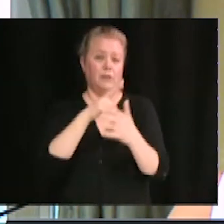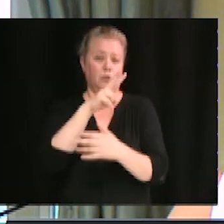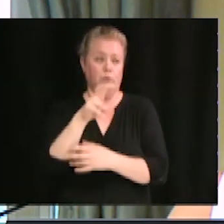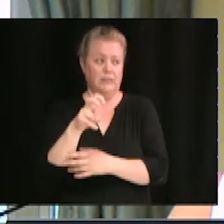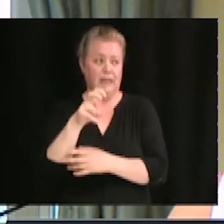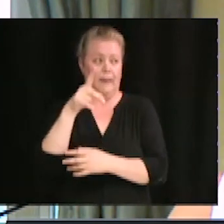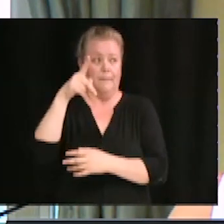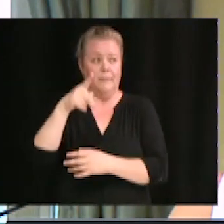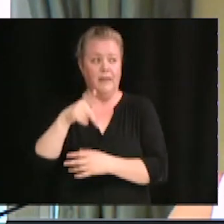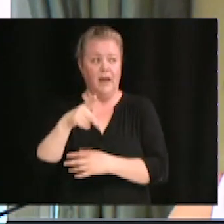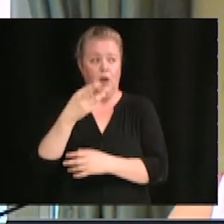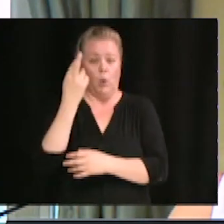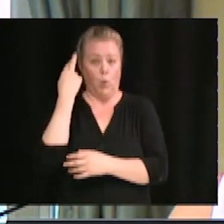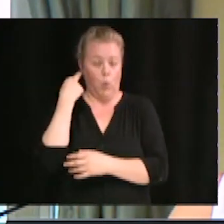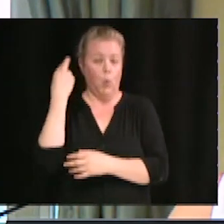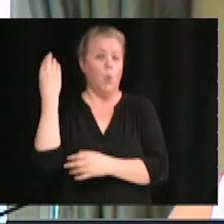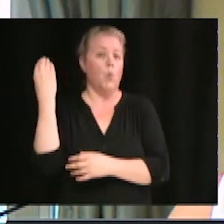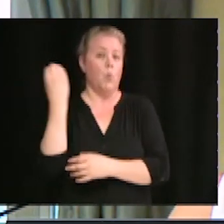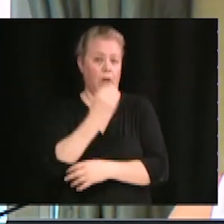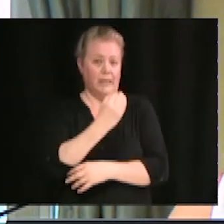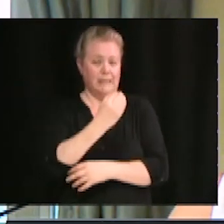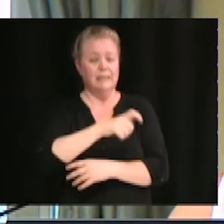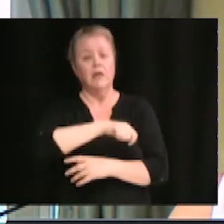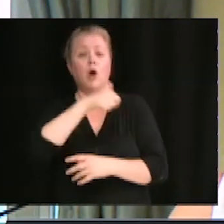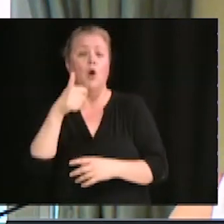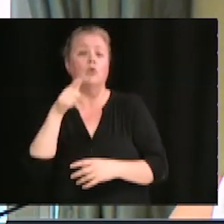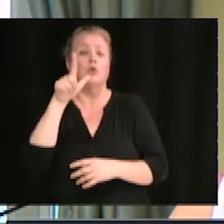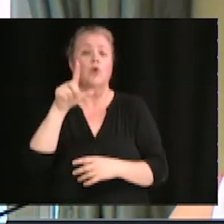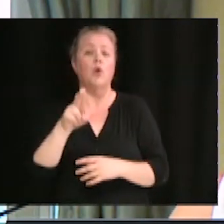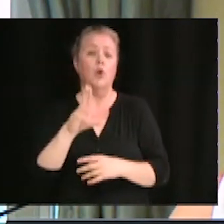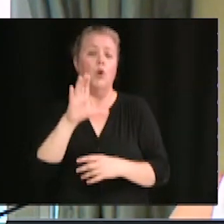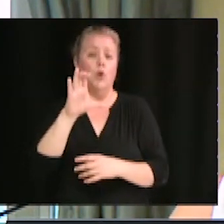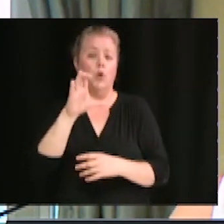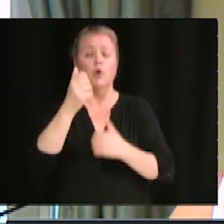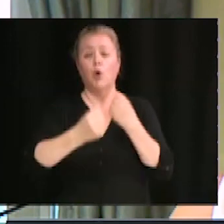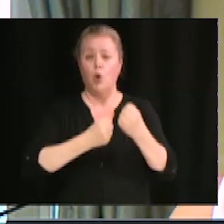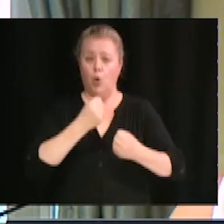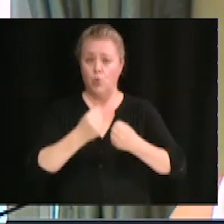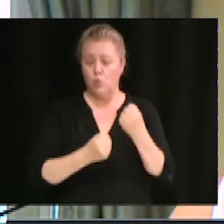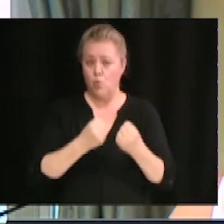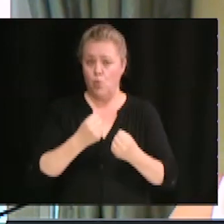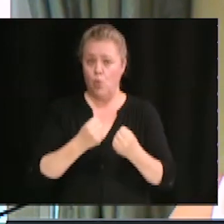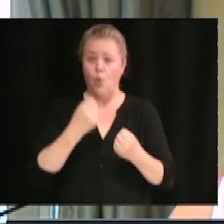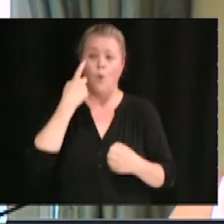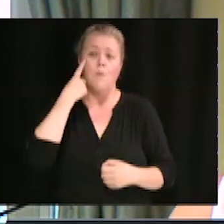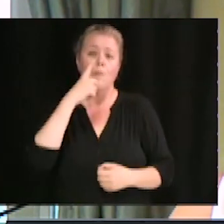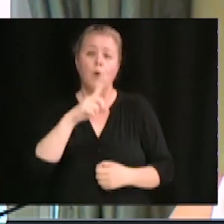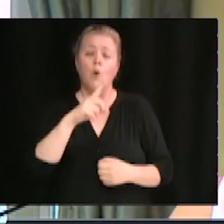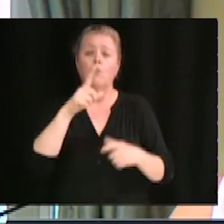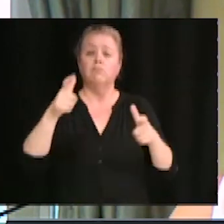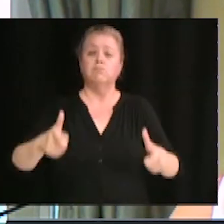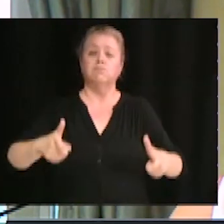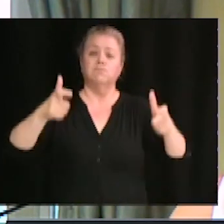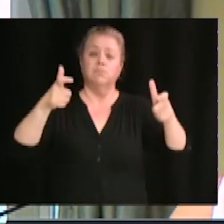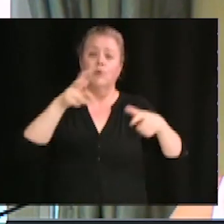-Ouest. Et projet de construction Luc Lecour 2014 pour l'immeuble du 260 rue Catherine. Dans ce